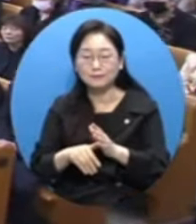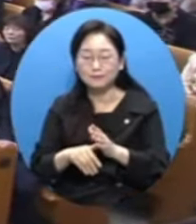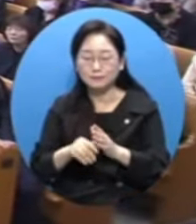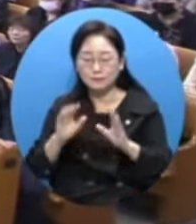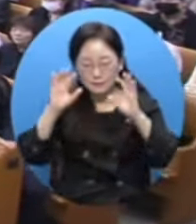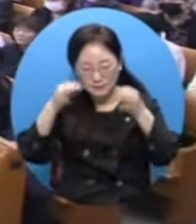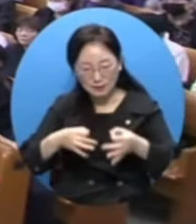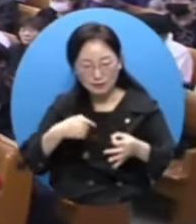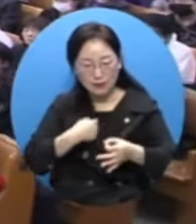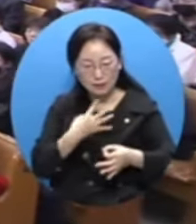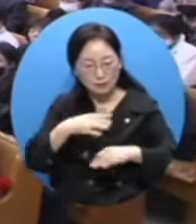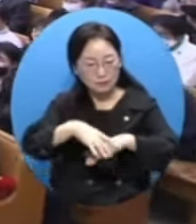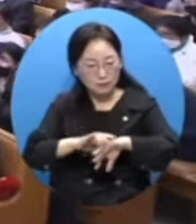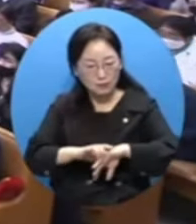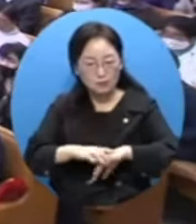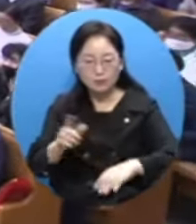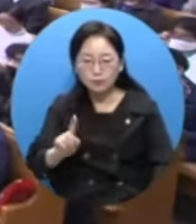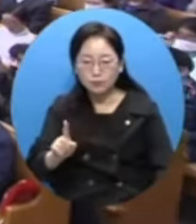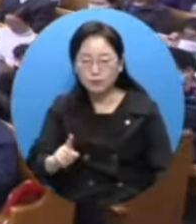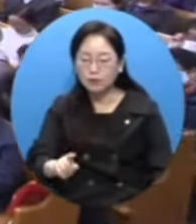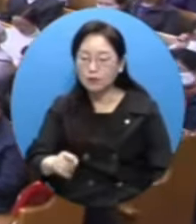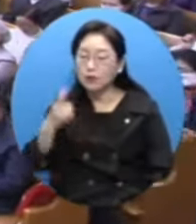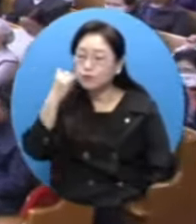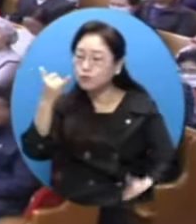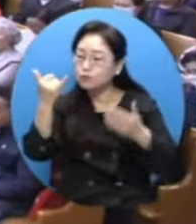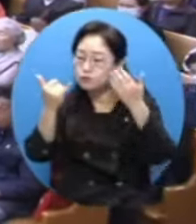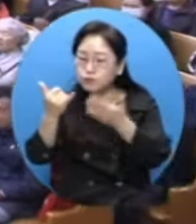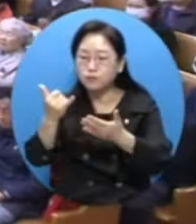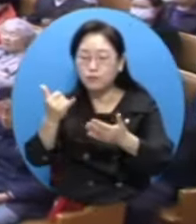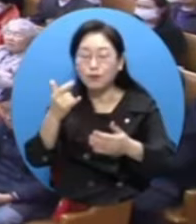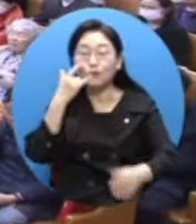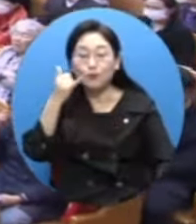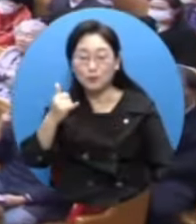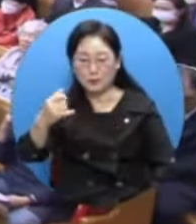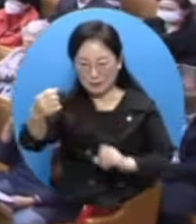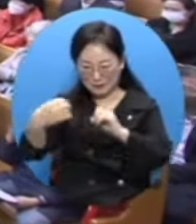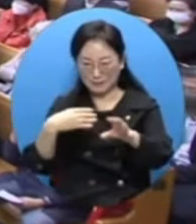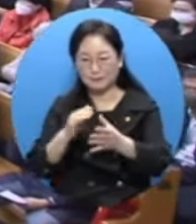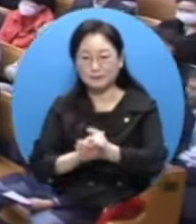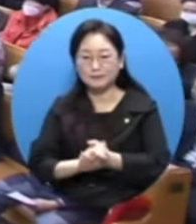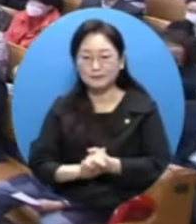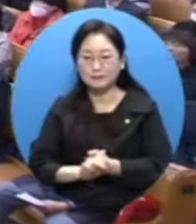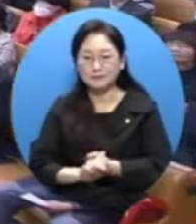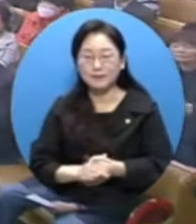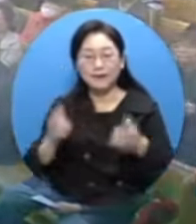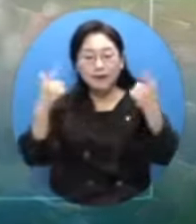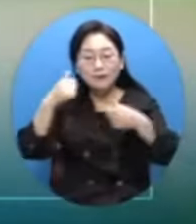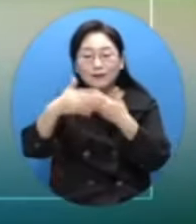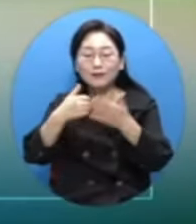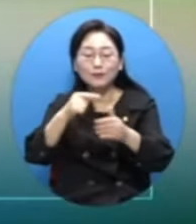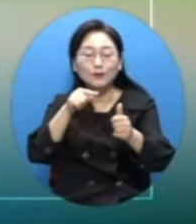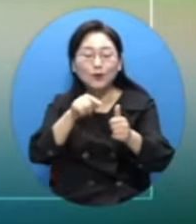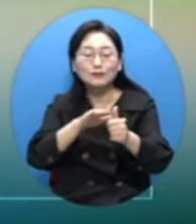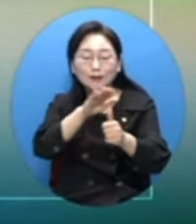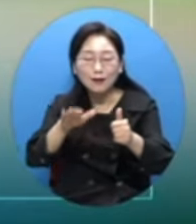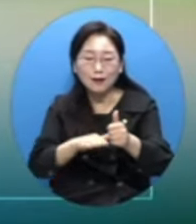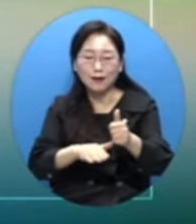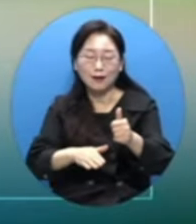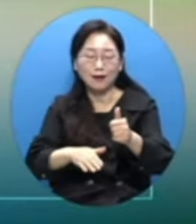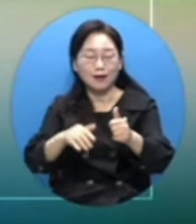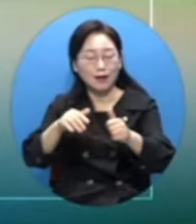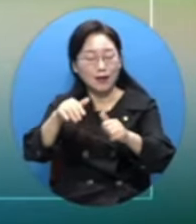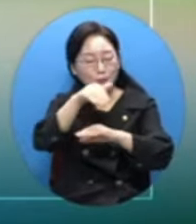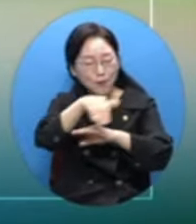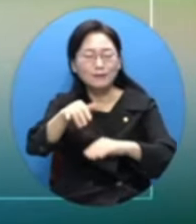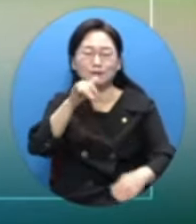자신만의 장애를 갖고 태어났는지 부모에게 물었을 때 이렇게 부모님 말씀하셨습니다. 언제나 하나님이 너를 사랑하시며 너를 향한 계획이